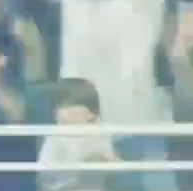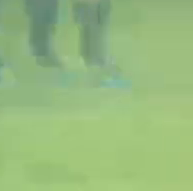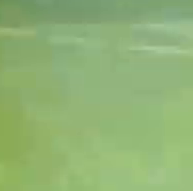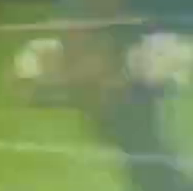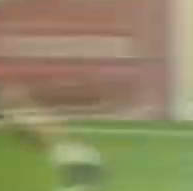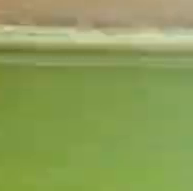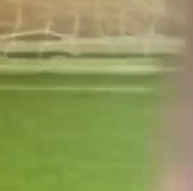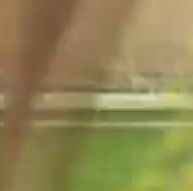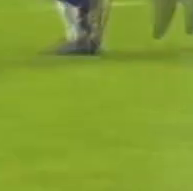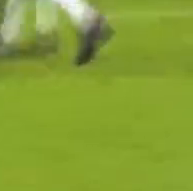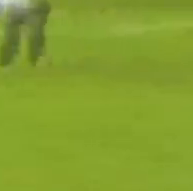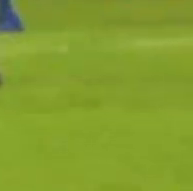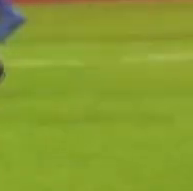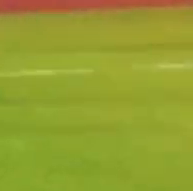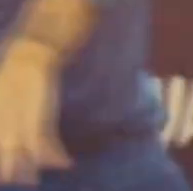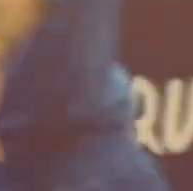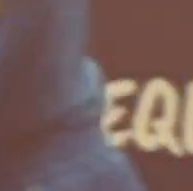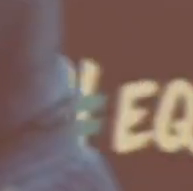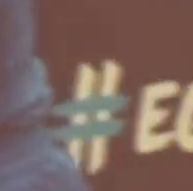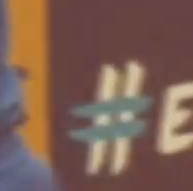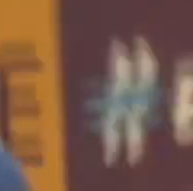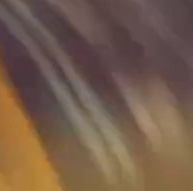საქართველოს პირველი არხის ინტერნეტ პლატფორმაზე.